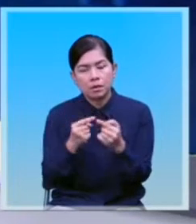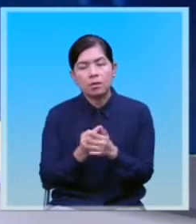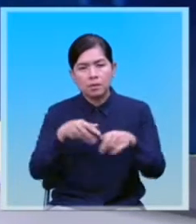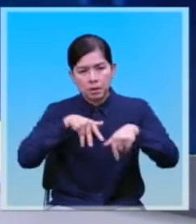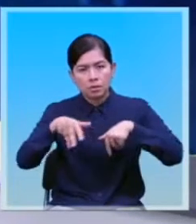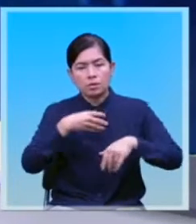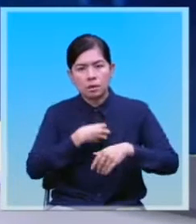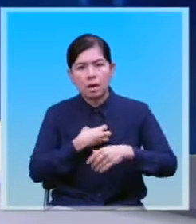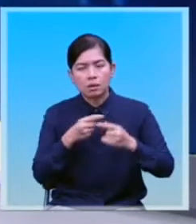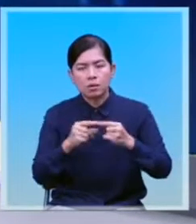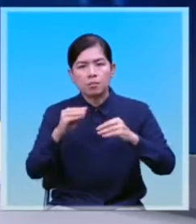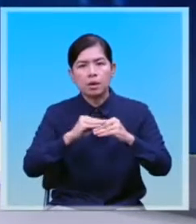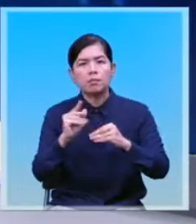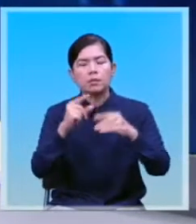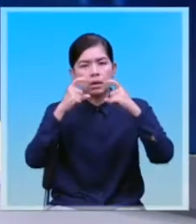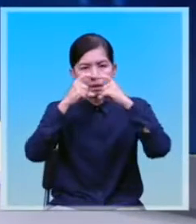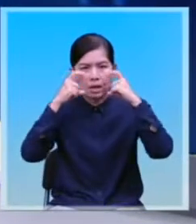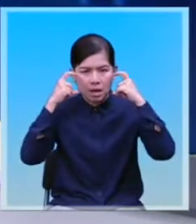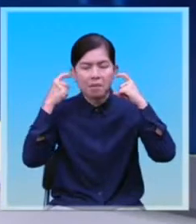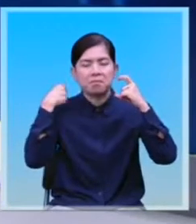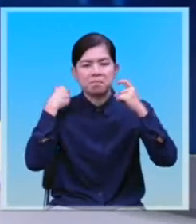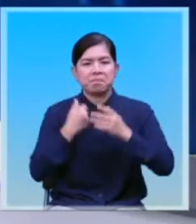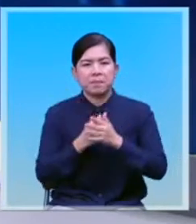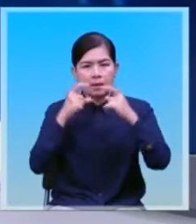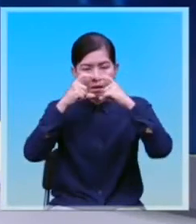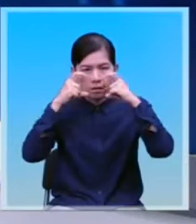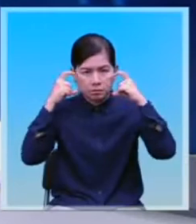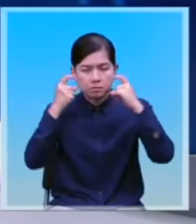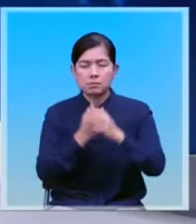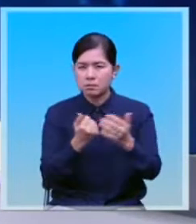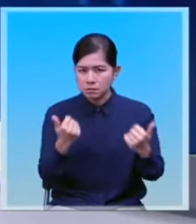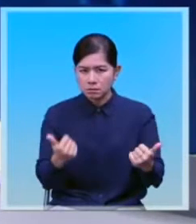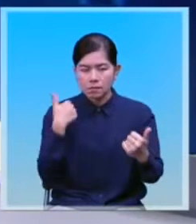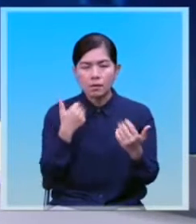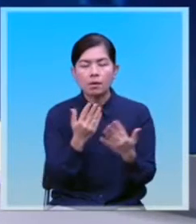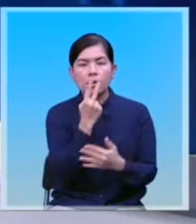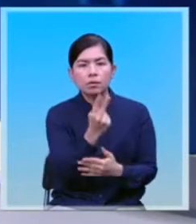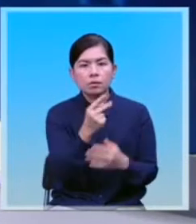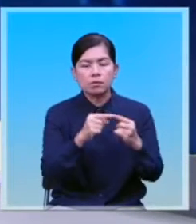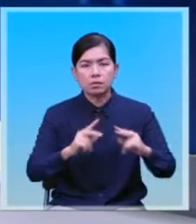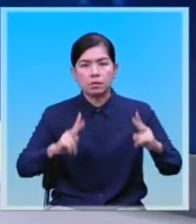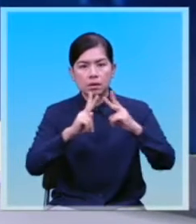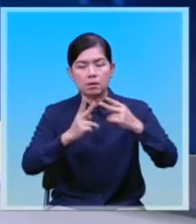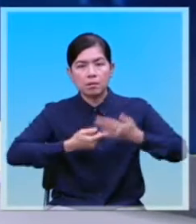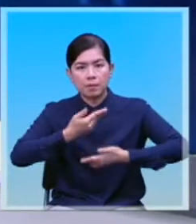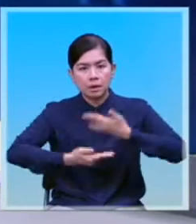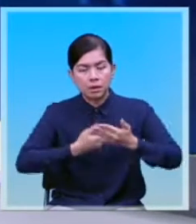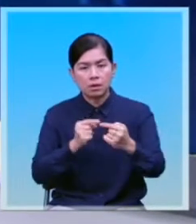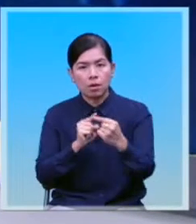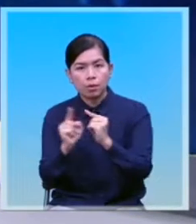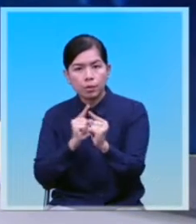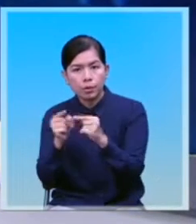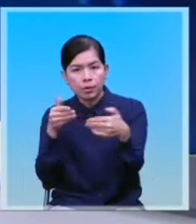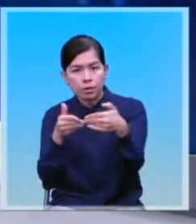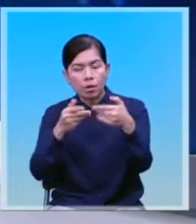ยนั่นก็คือหน้ากากอนามัยนั่นเองนะคะหน้ากากอนามัยตอนนี้รอดูอยู่ว่ากระทรวงพาณิชย์จะไปพูดคุยกันกับบรรดาโรงง